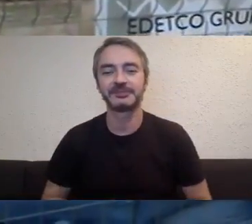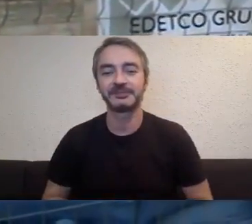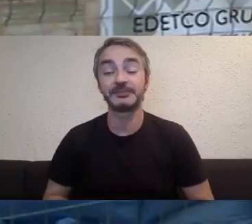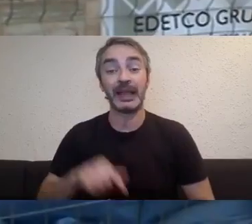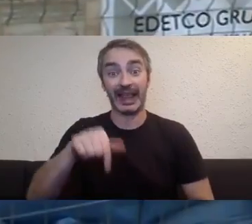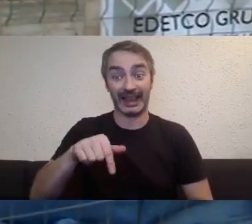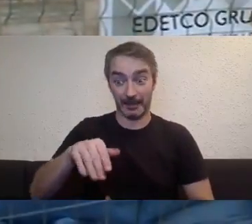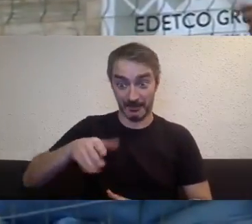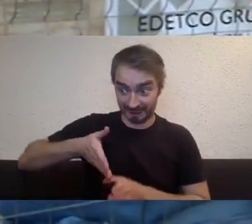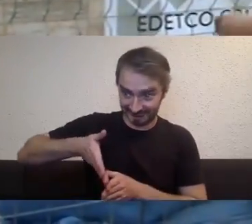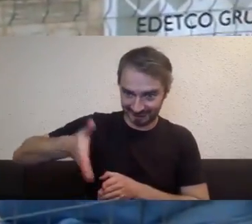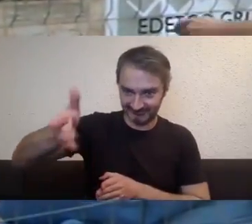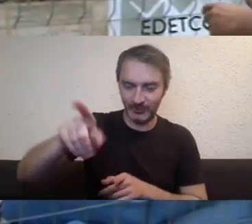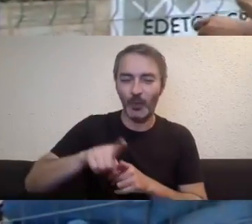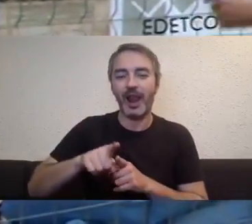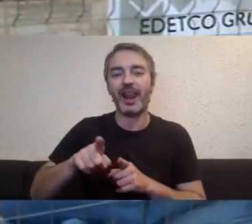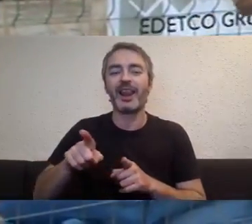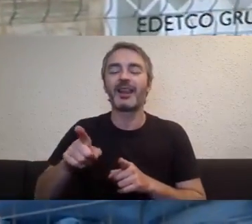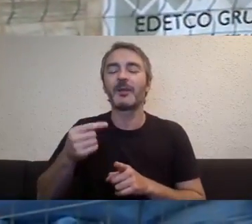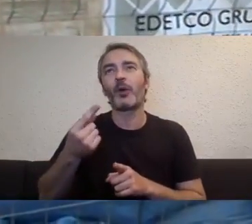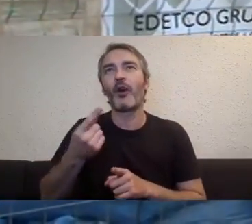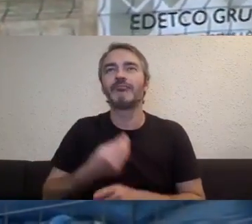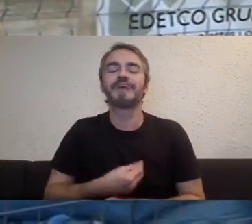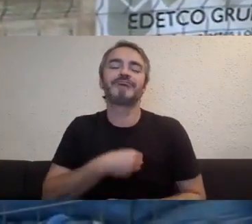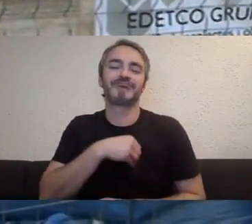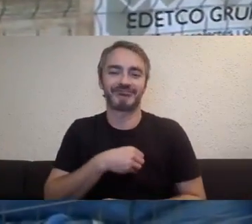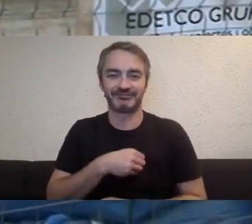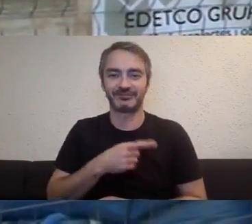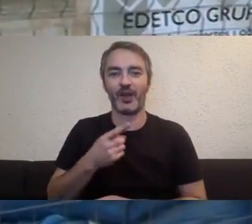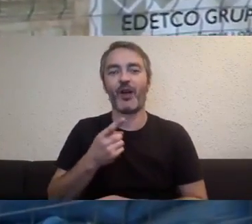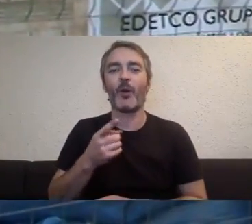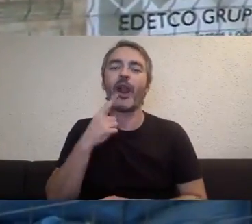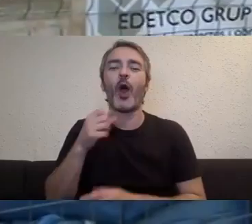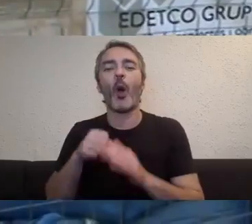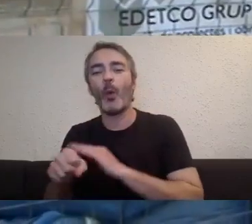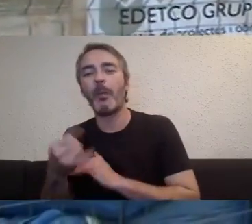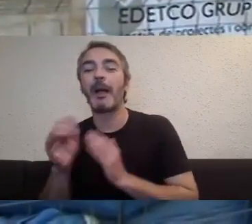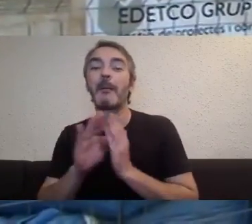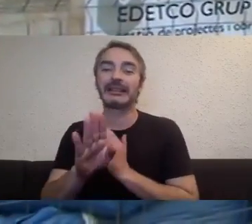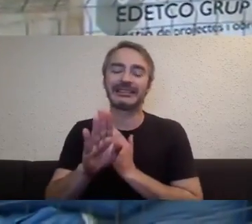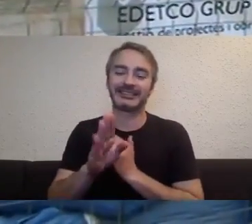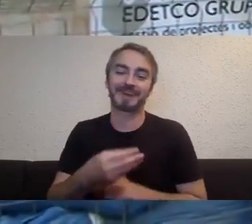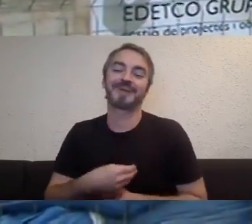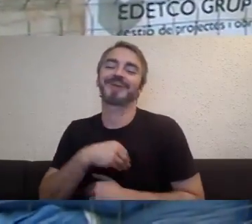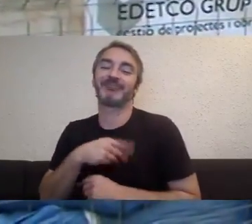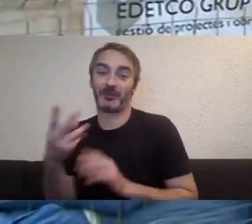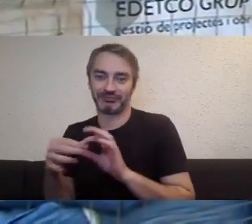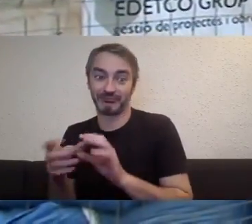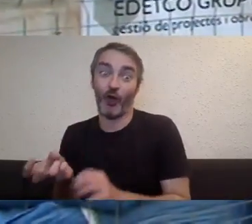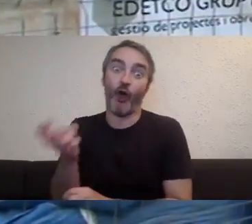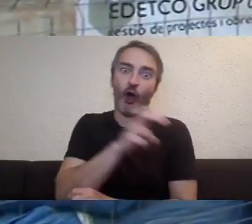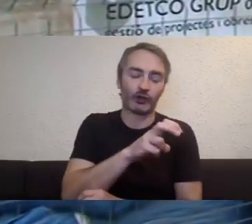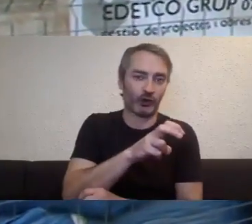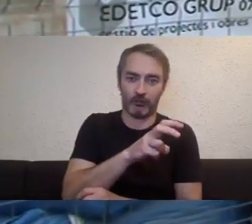dir que aquesta banda del carrer va ser una història d'amor entre els ocupes i el veïnat, i aquesta d'aquí va ser una història de